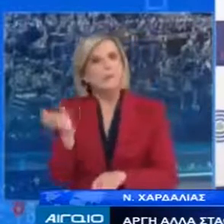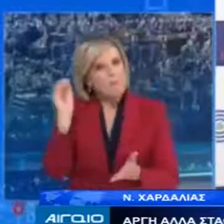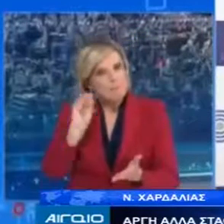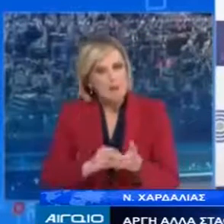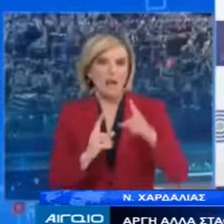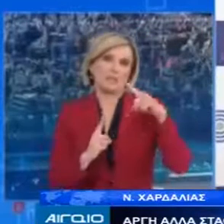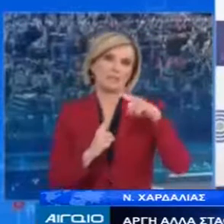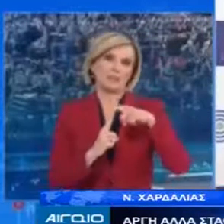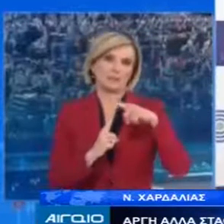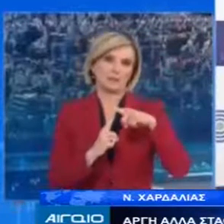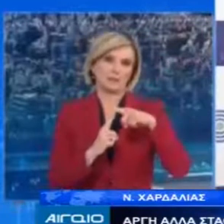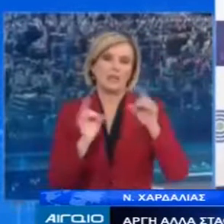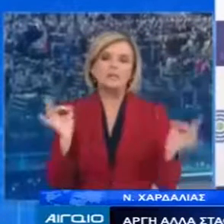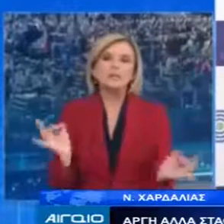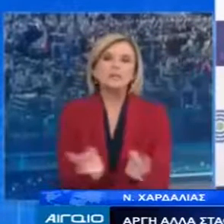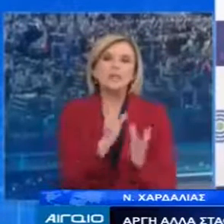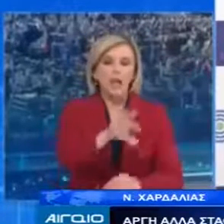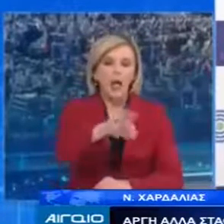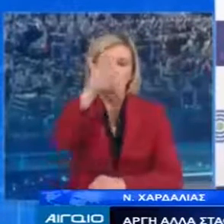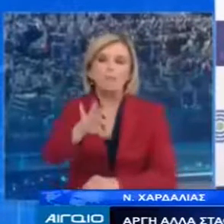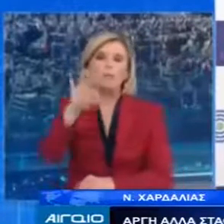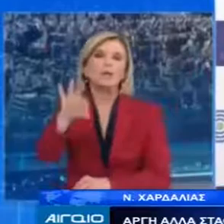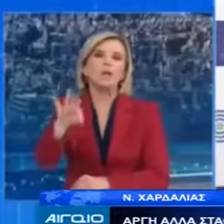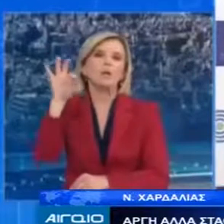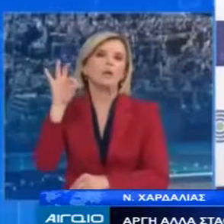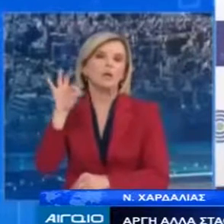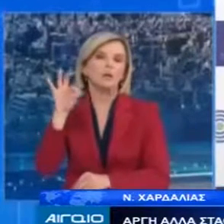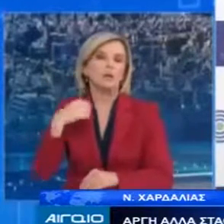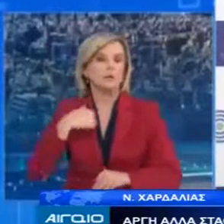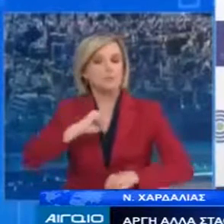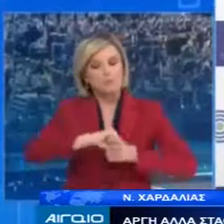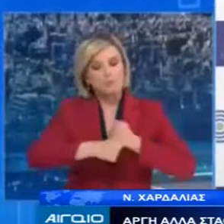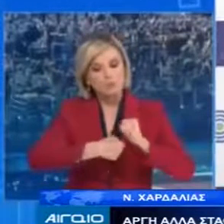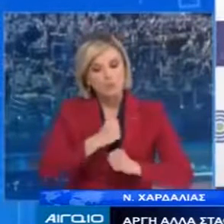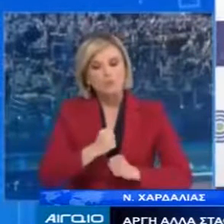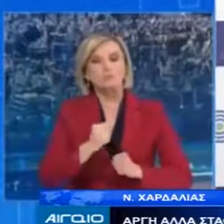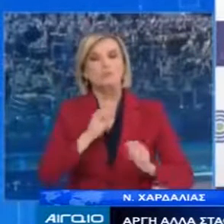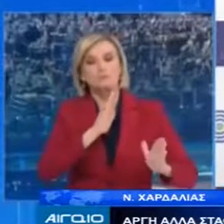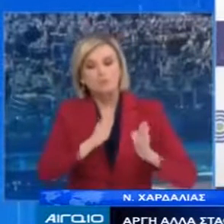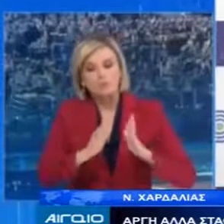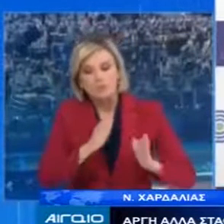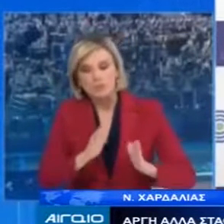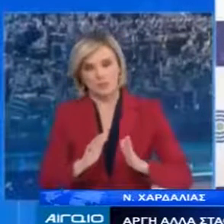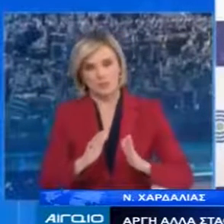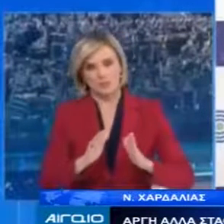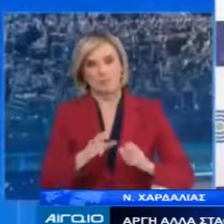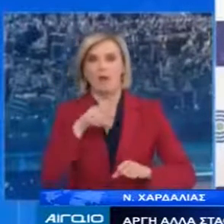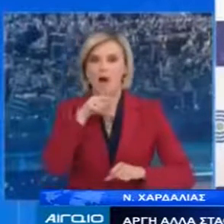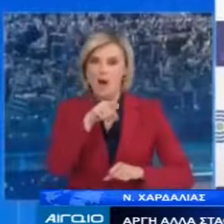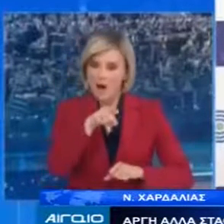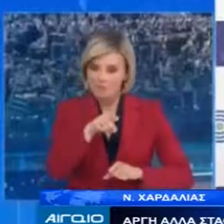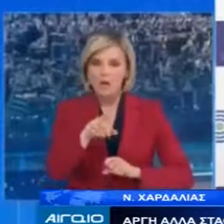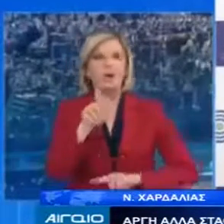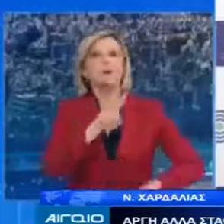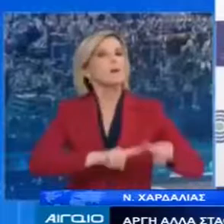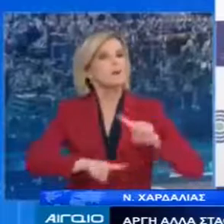προφίλ των επισκεπτών, ώστε να διασφαλιστεί η βέλτιστη κατανομή των τεστ βάσει ρίσκου. Τα παραπάνω ισχύουν για τους